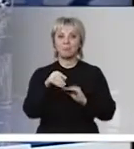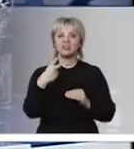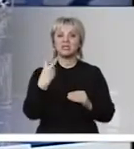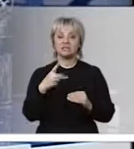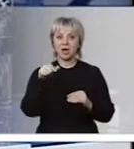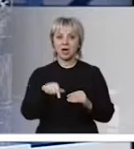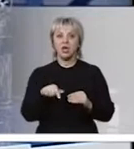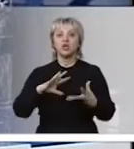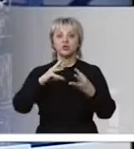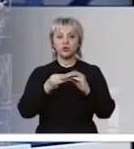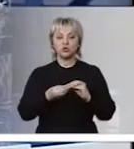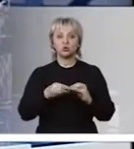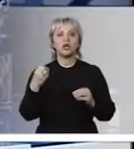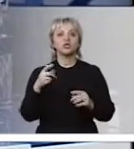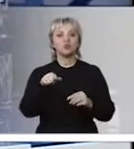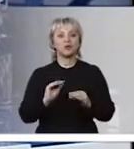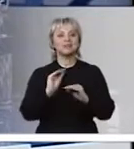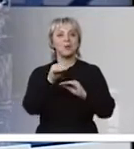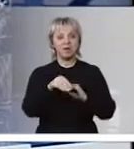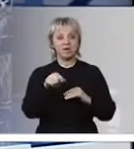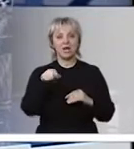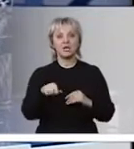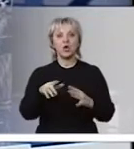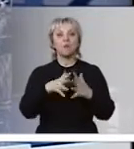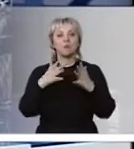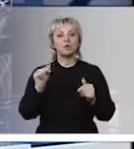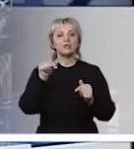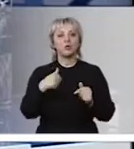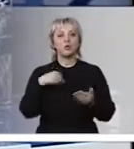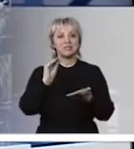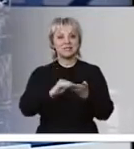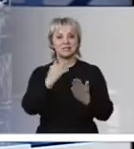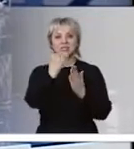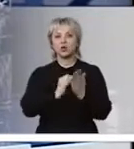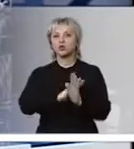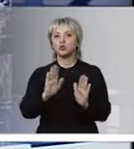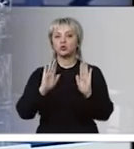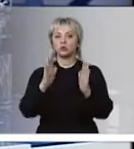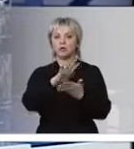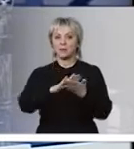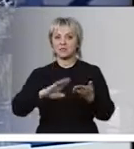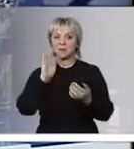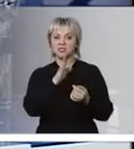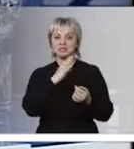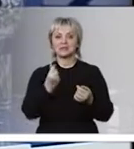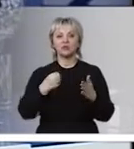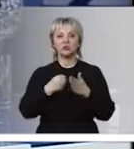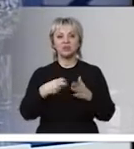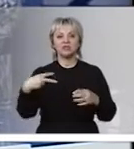еще 2, и в результате еще добавляли. Более того, у нас стоит задача не только продлить материнский капитал